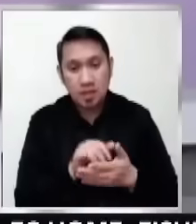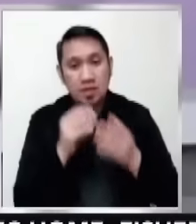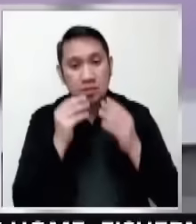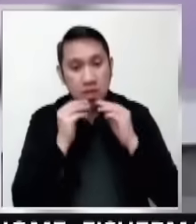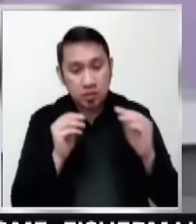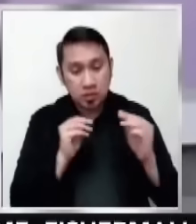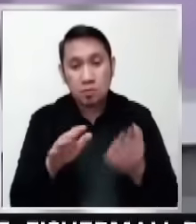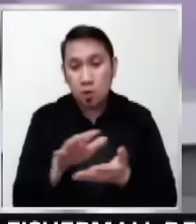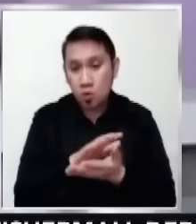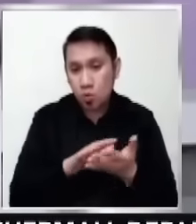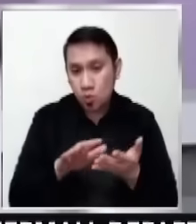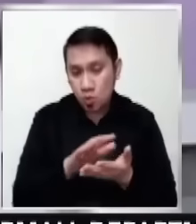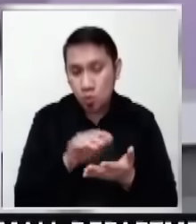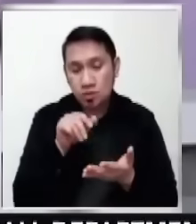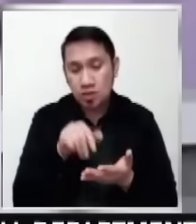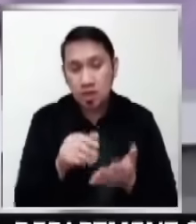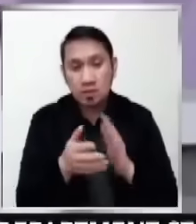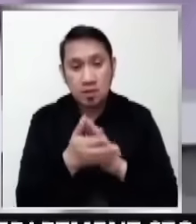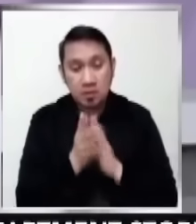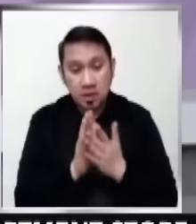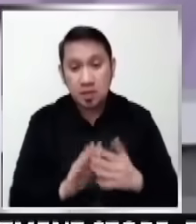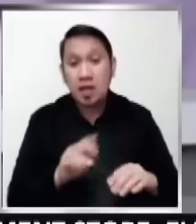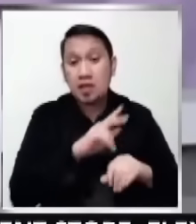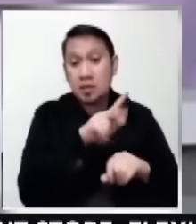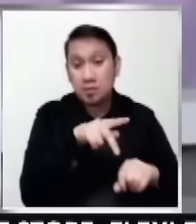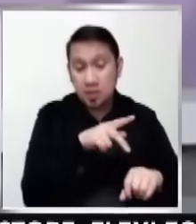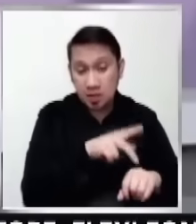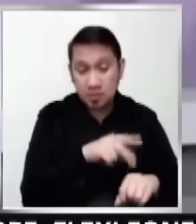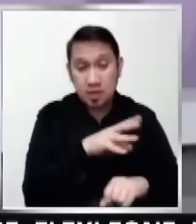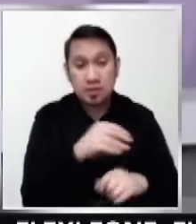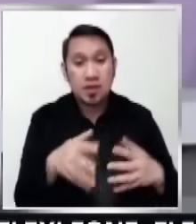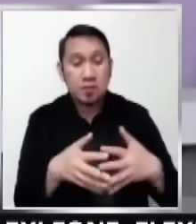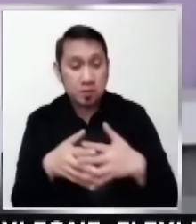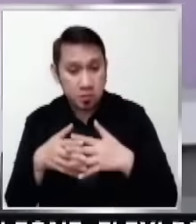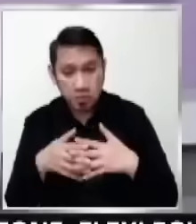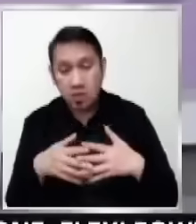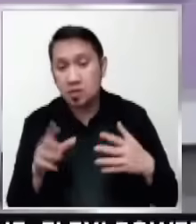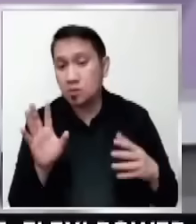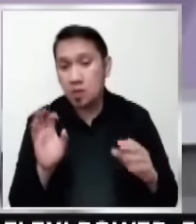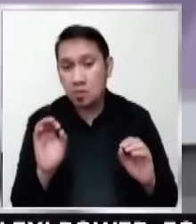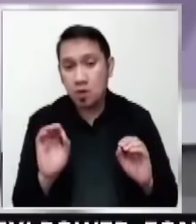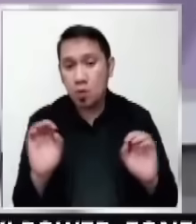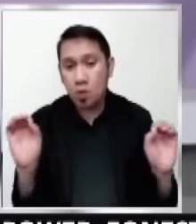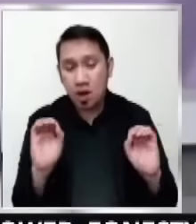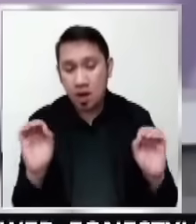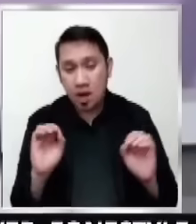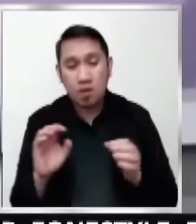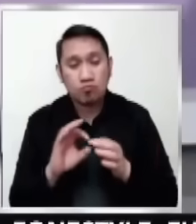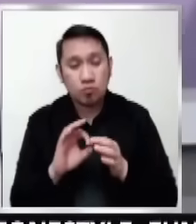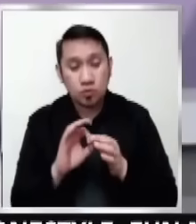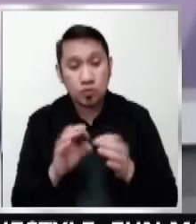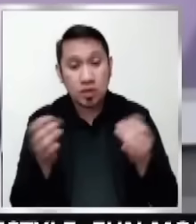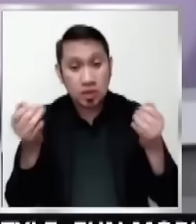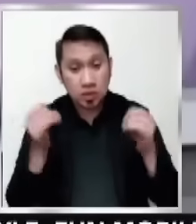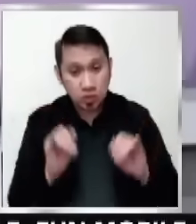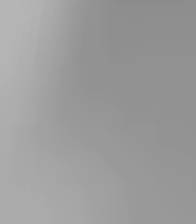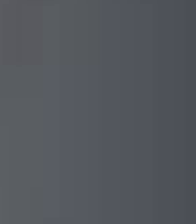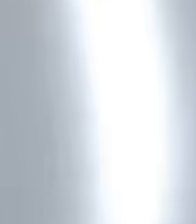ding sabi ng Pilipinas at Amerika, wala itong kaugnayan sa isyu sa West Philippine Sea. Nakatutok si Marisol